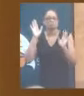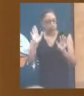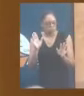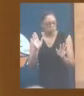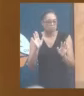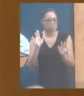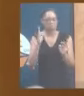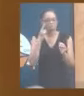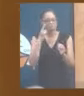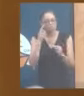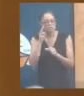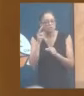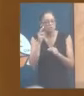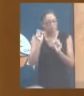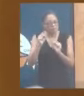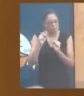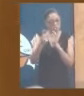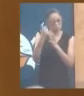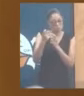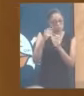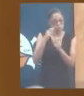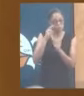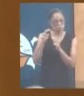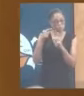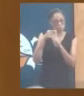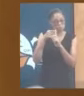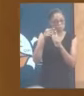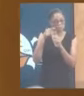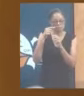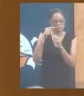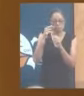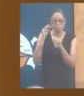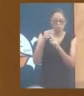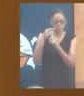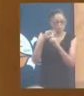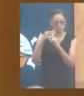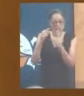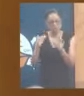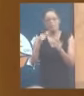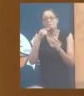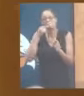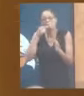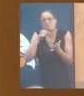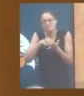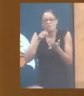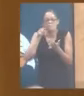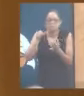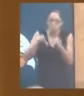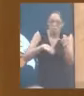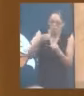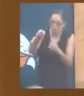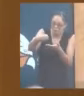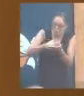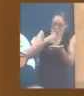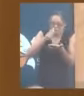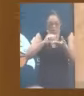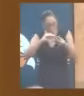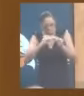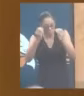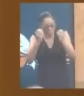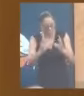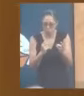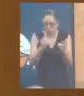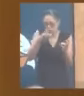angle. J'aurais préféré que notre collègue nous sensibilise pour nous dire qu'il y a un problème, quoi. Ça aurait pu être